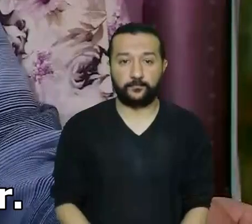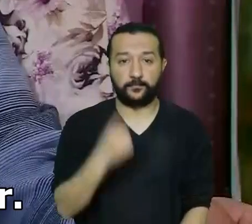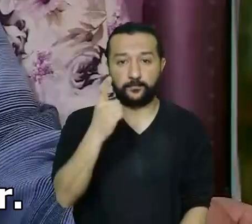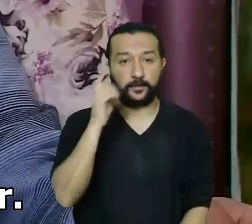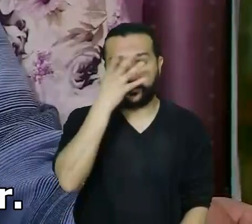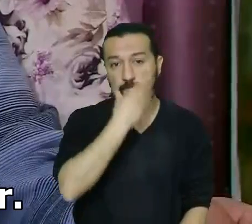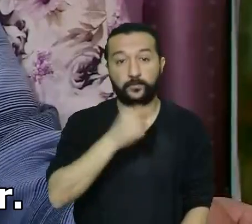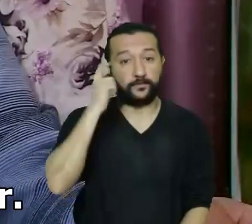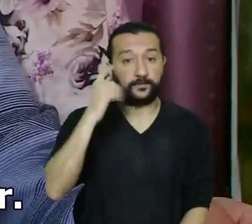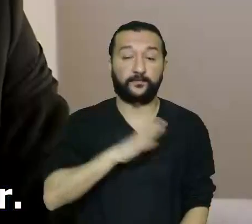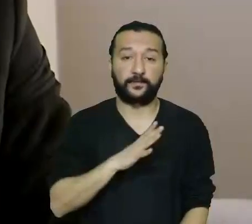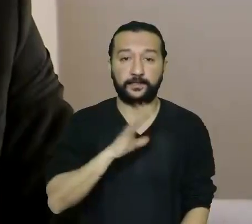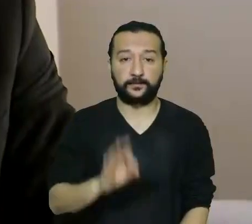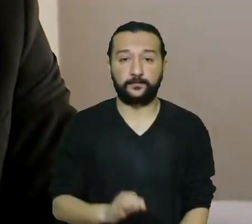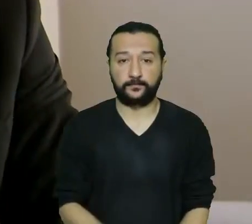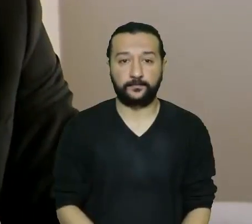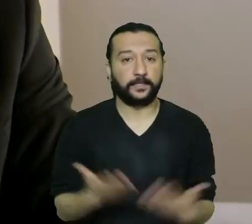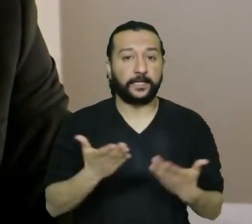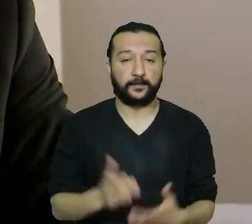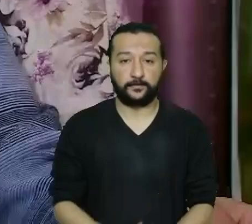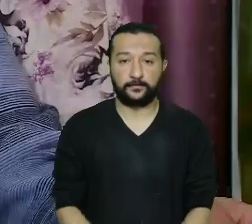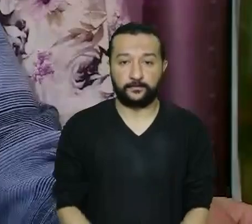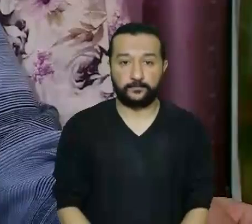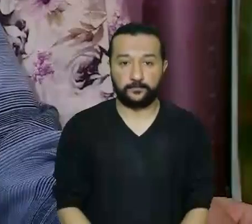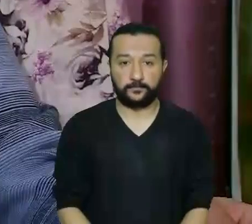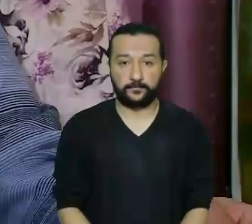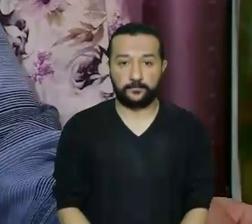Bir güzel fikrim daha var. Ben.